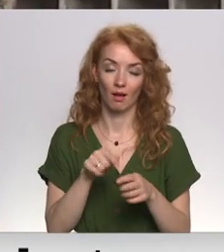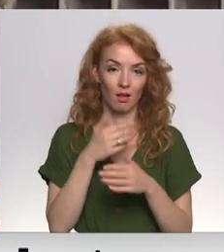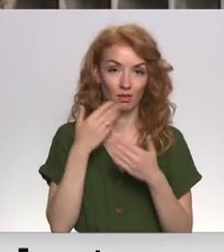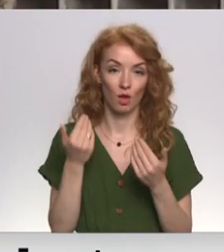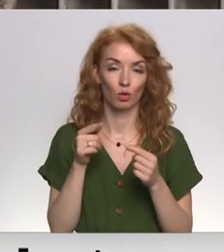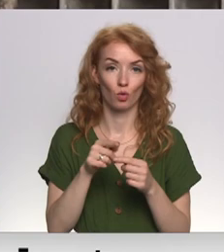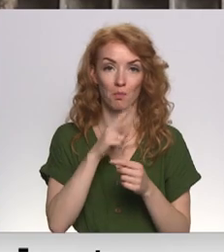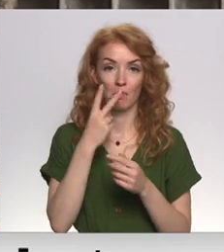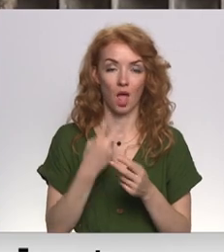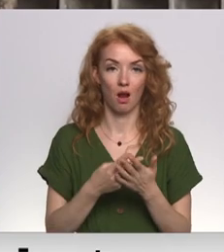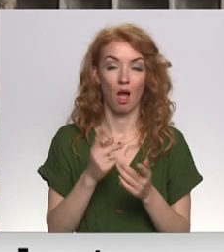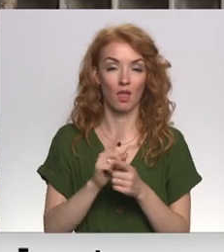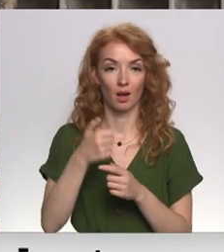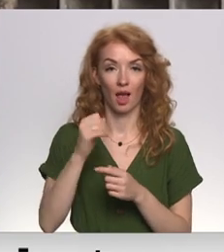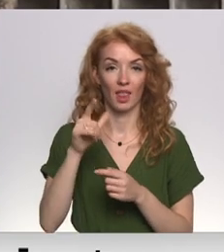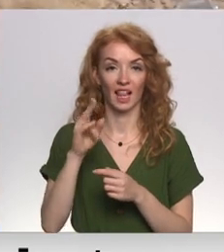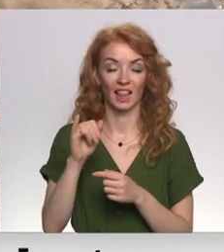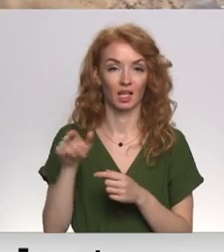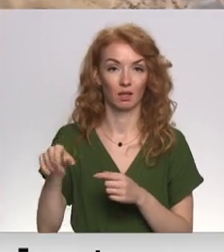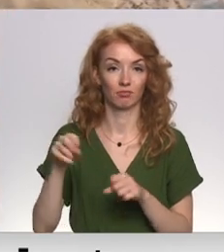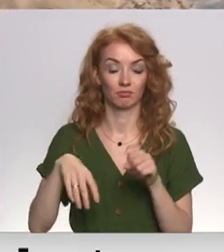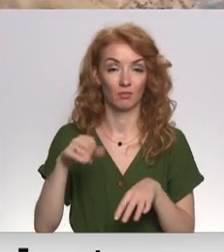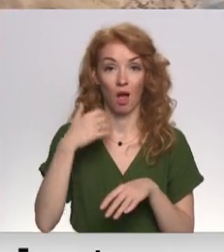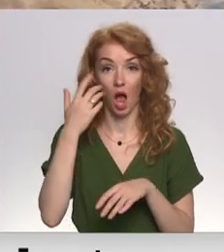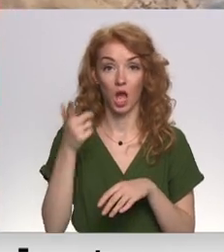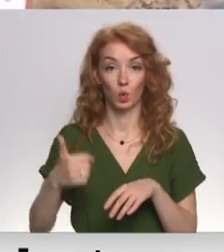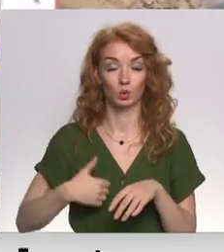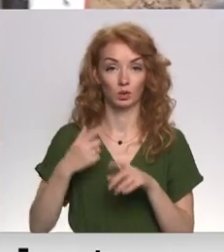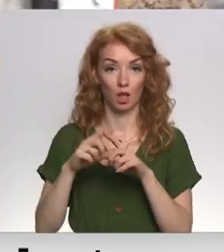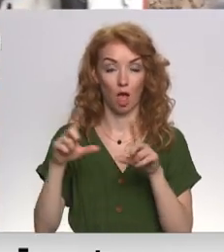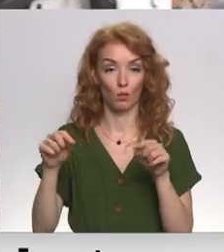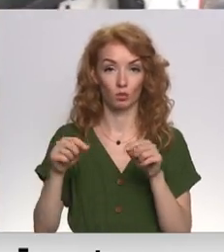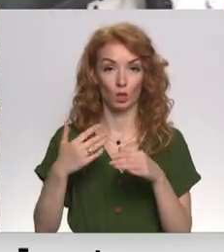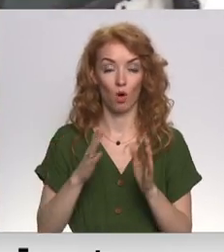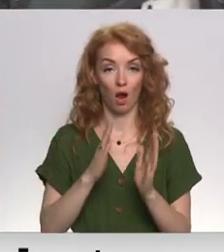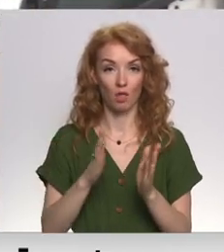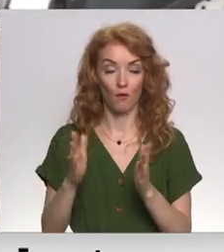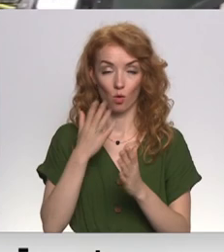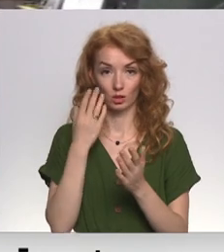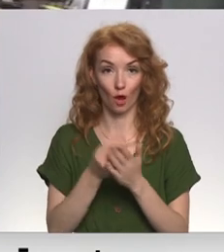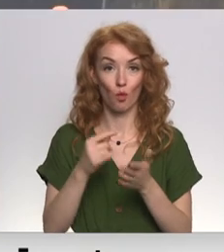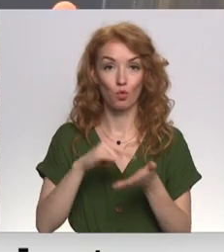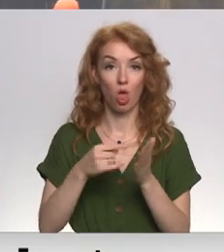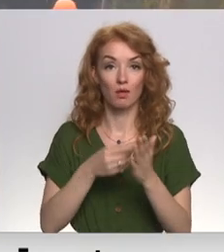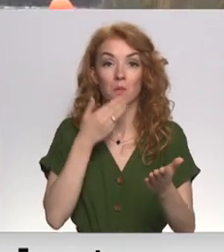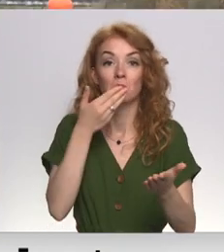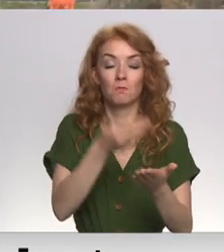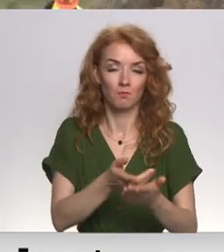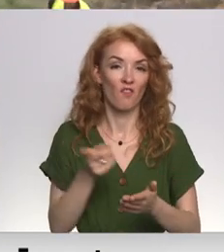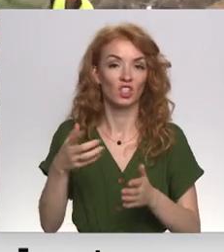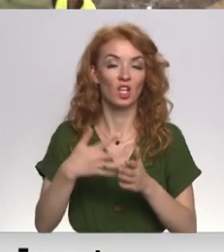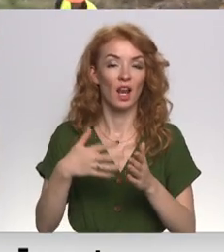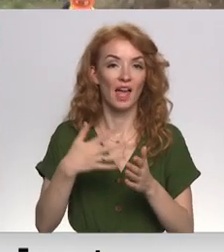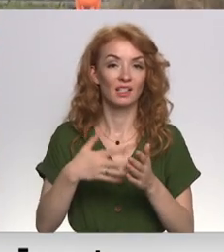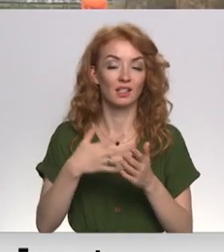to arī pierāda Getliņa gadījums, kad tad, kad uzņēmums jau konkrēti gatavo savu projektu pieteikumu, tad viņš rēķina